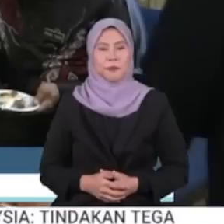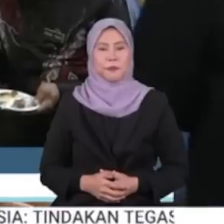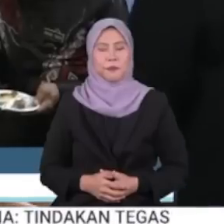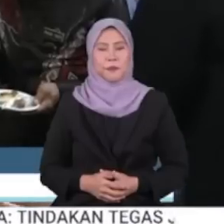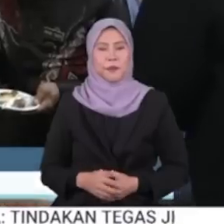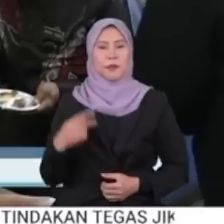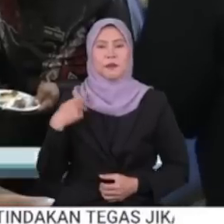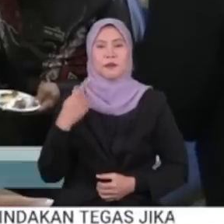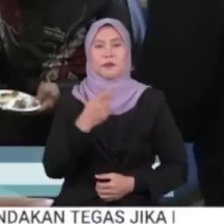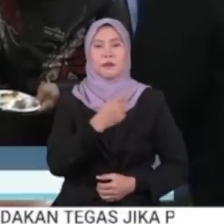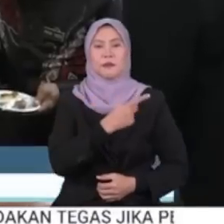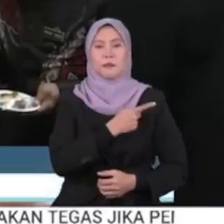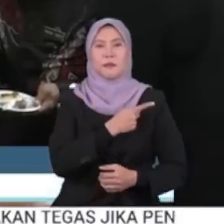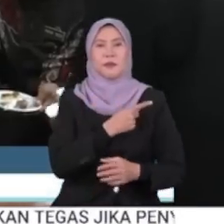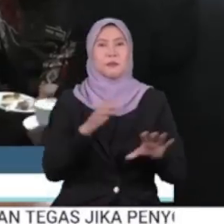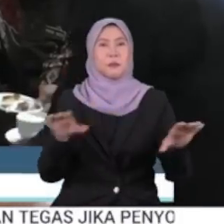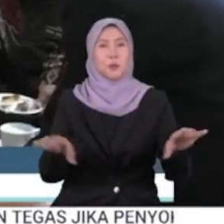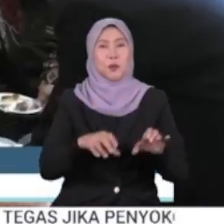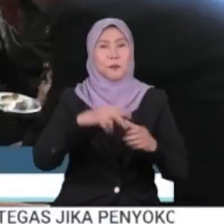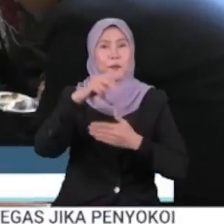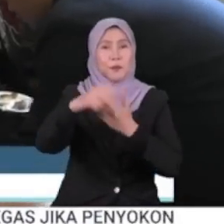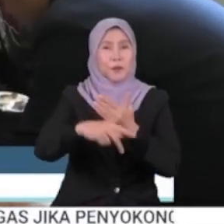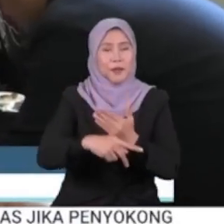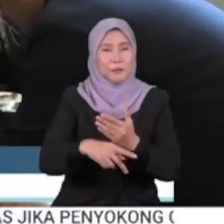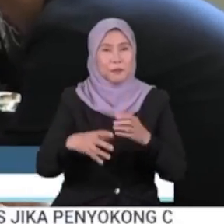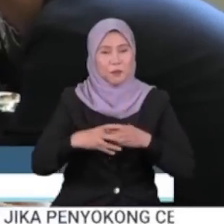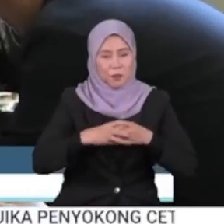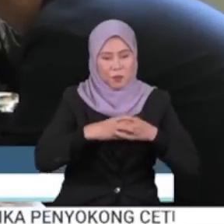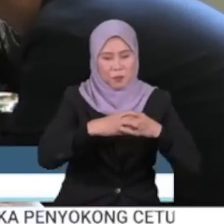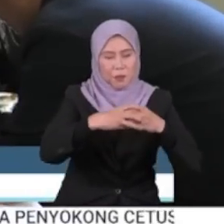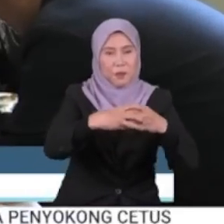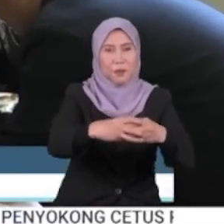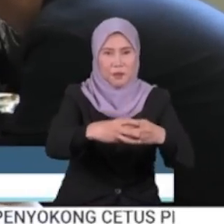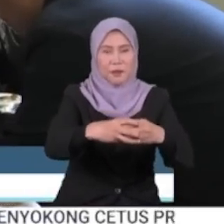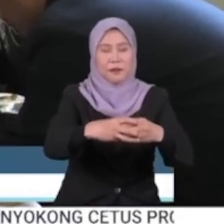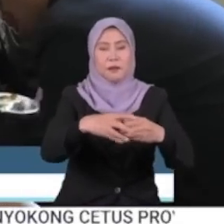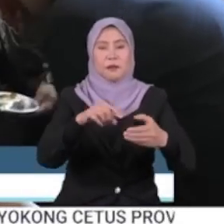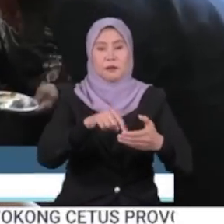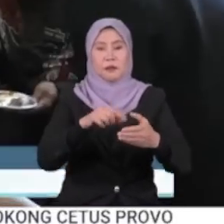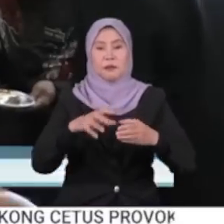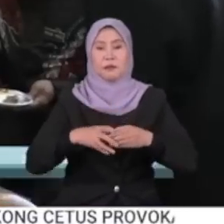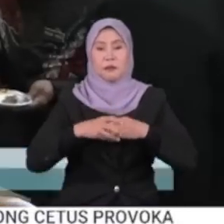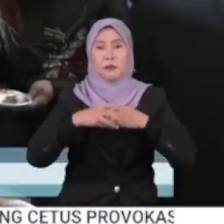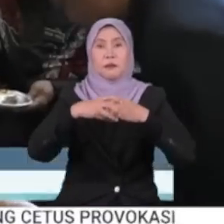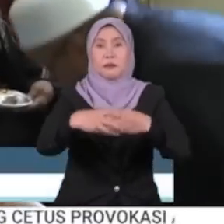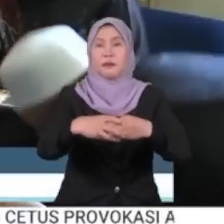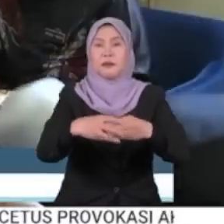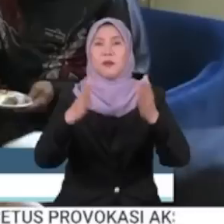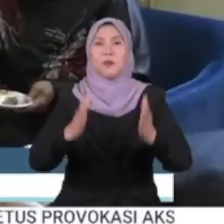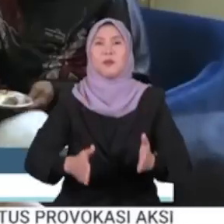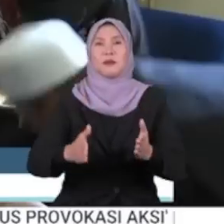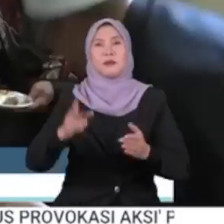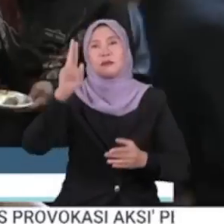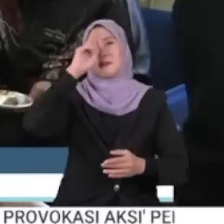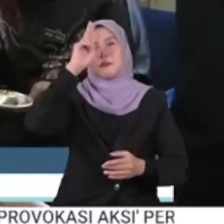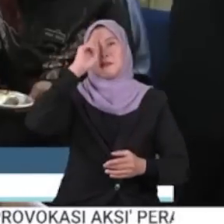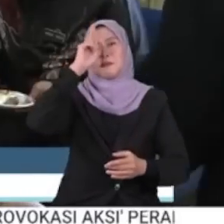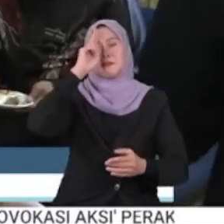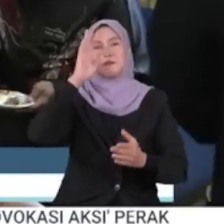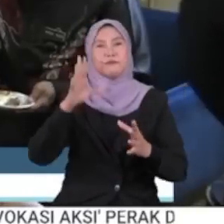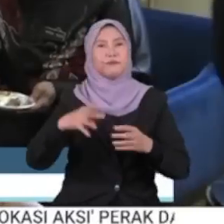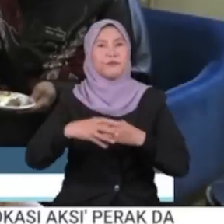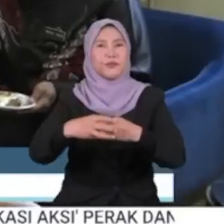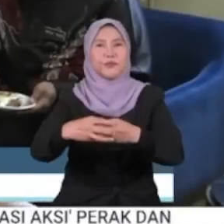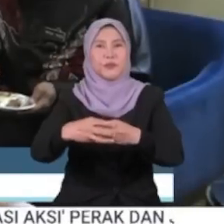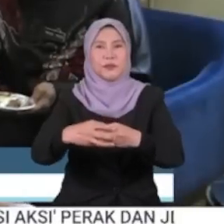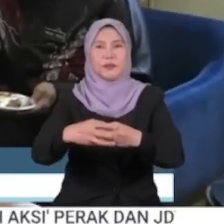Kami dah buat dalam skala yang kecil. Kita dah pergi, tetapi skala kecil tu adalah orang-orang yang datang adalah orang-orang yang sama. Orang-orang